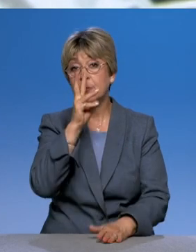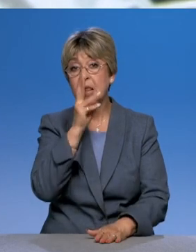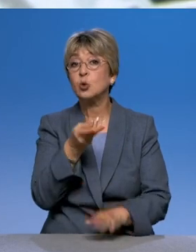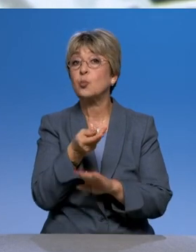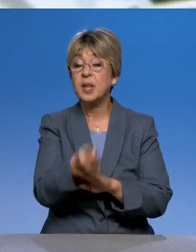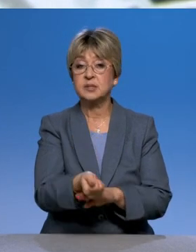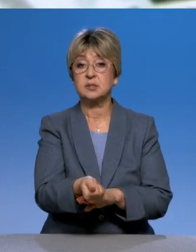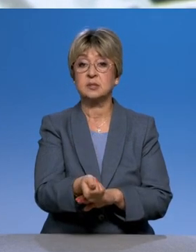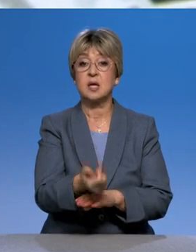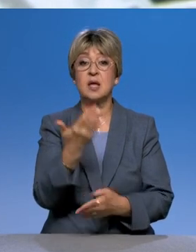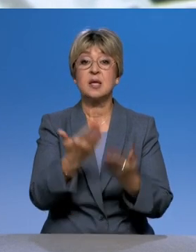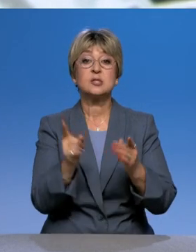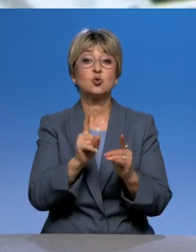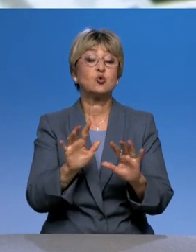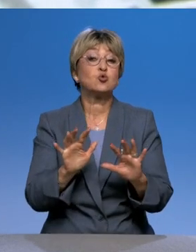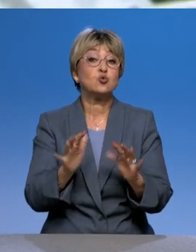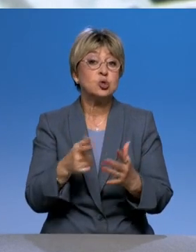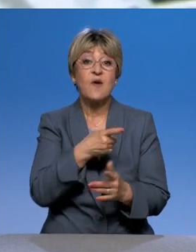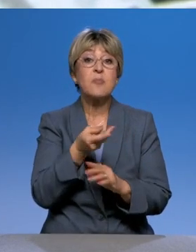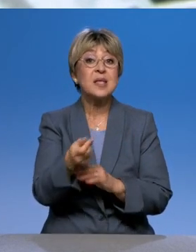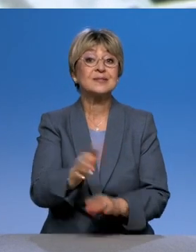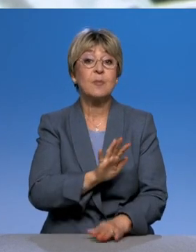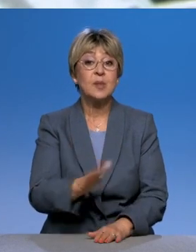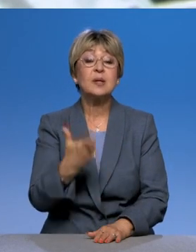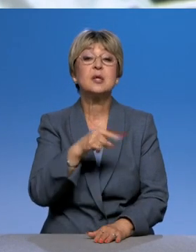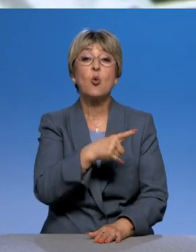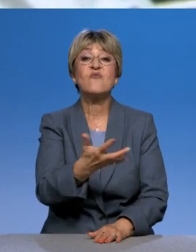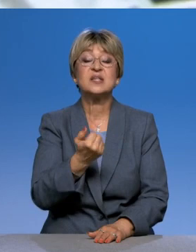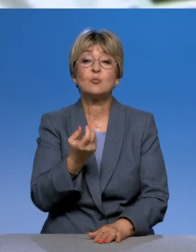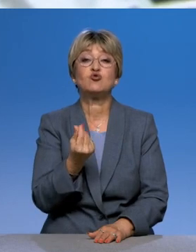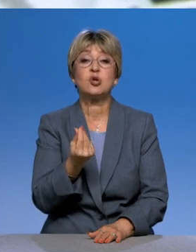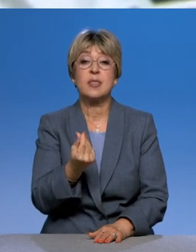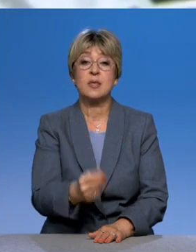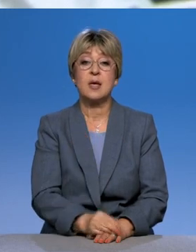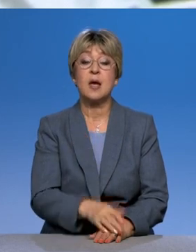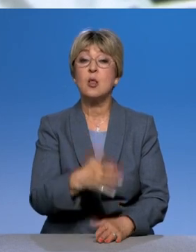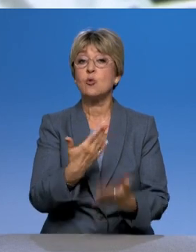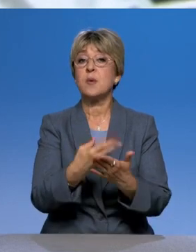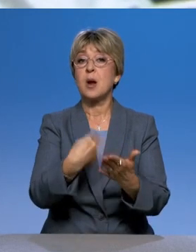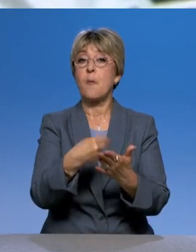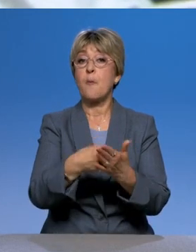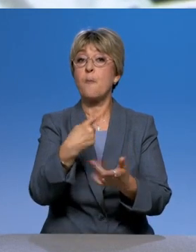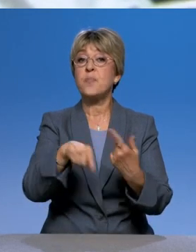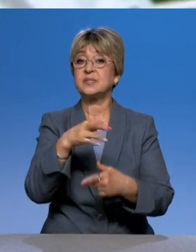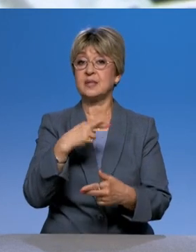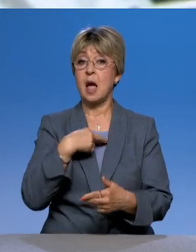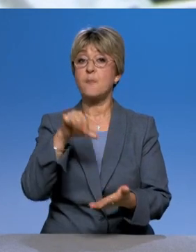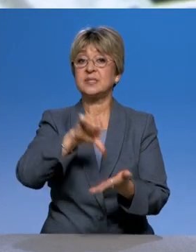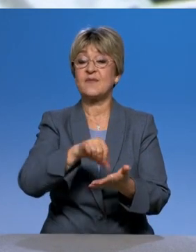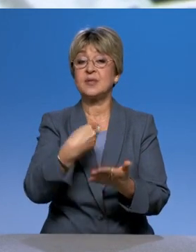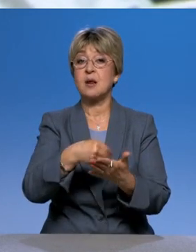понимаете? Вот если что-то случится, он вам не заплатит. Где он возьмет деньги? Я имею в виду бизнес, я же бизнес сейчас представляю. Где он возьмет деньги,